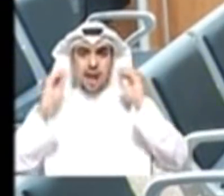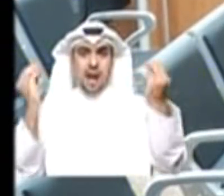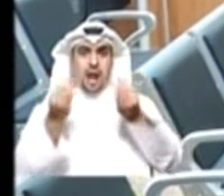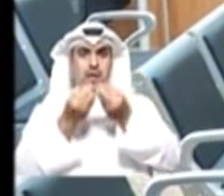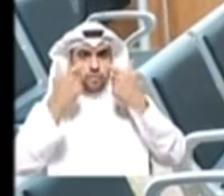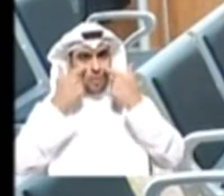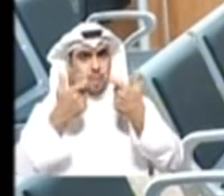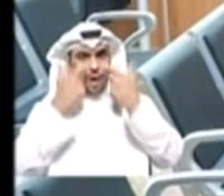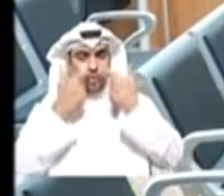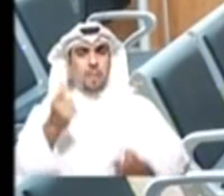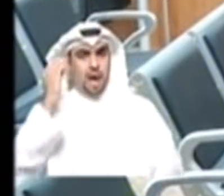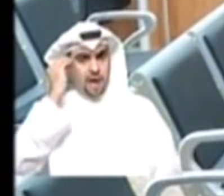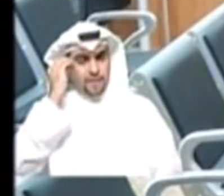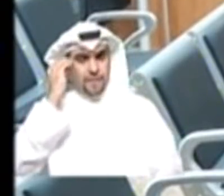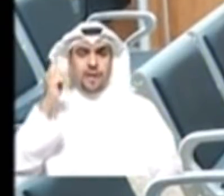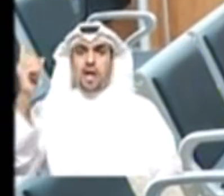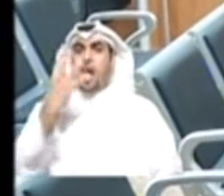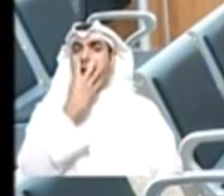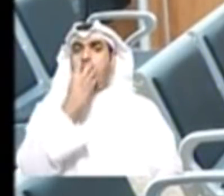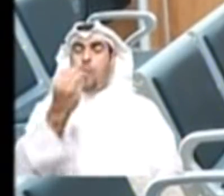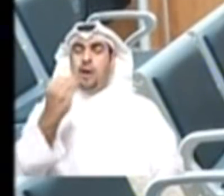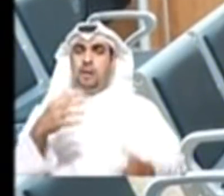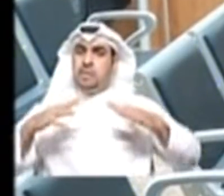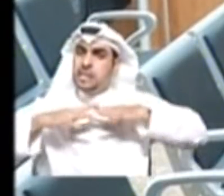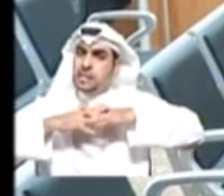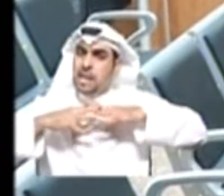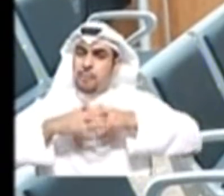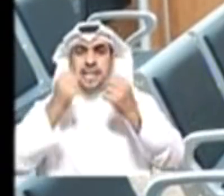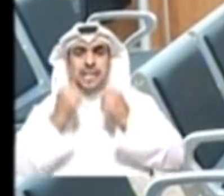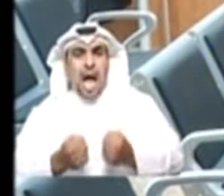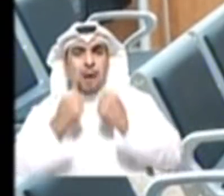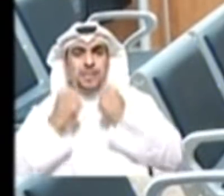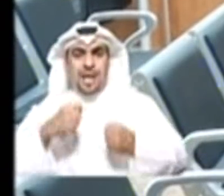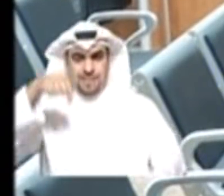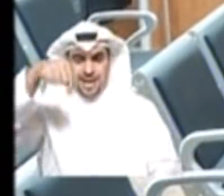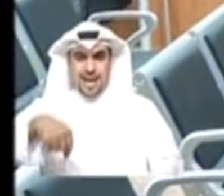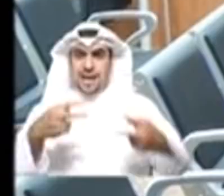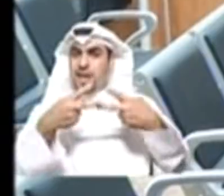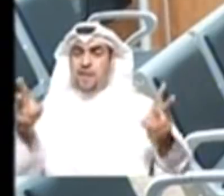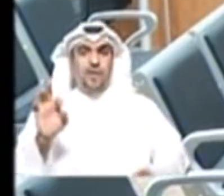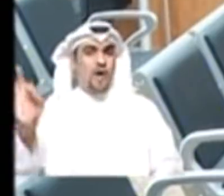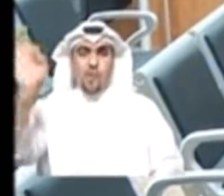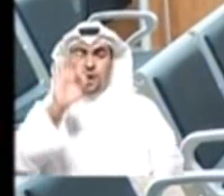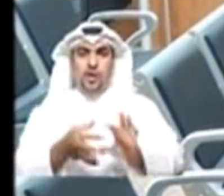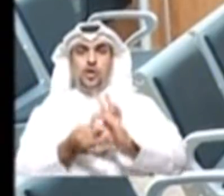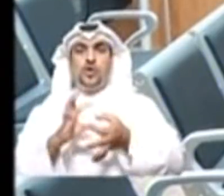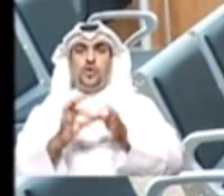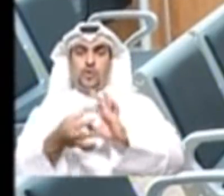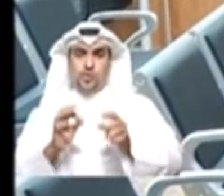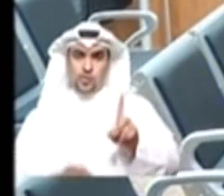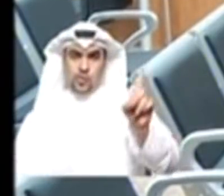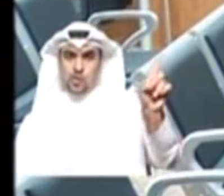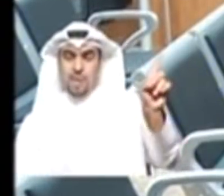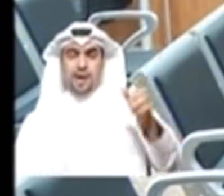كافة الخدمات للأشخاص ذوي الإعاقة المقيمين في محافظة الأحمدي والمناطق التابعة لها، وذلك للتيسير عليهم